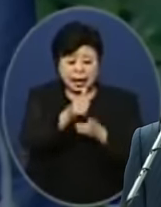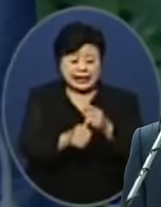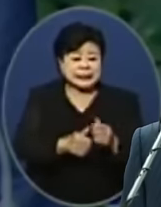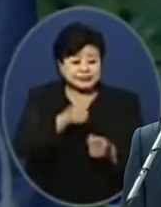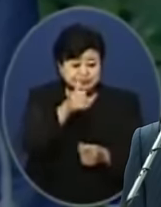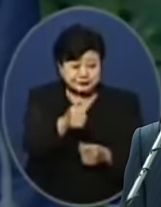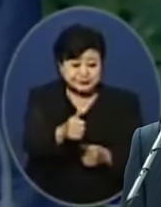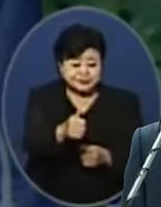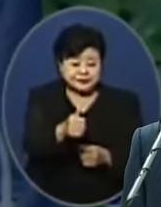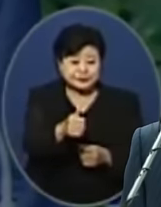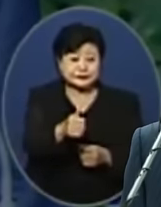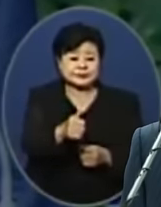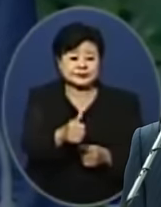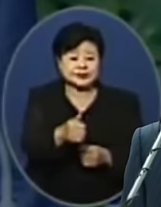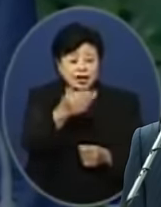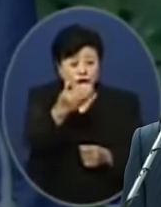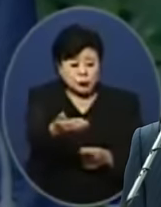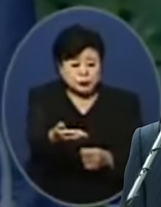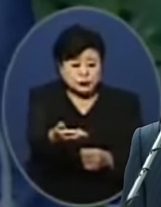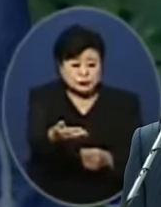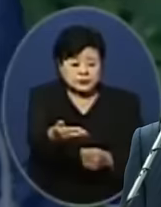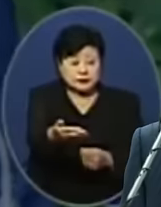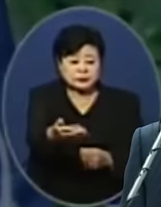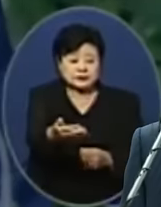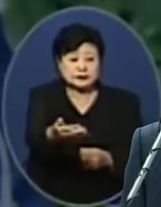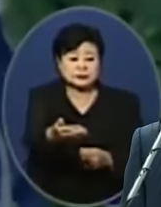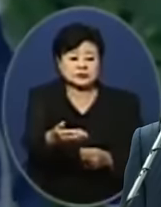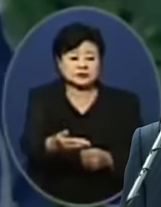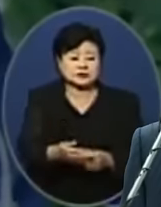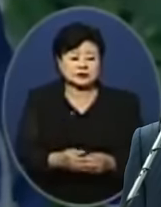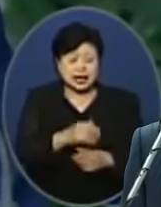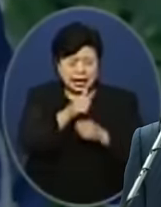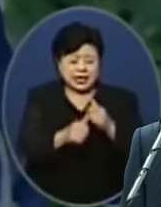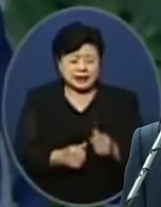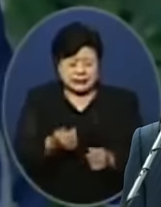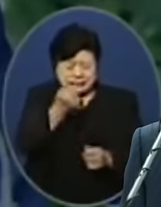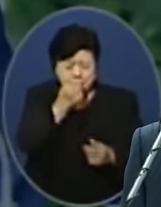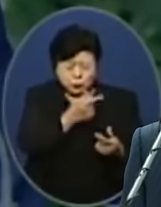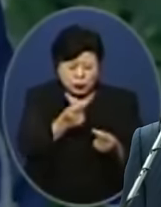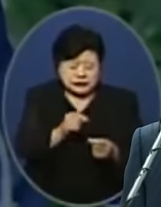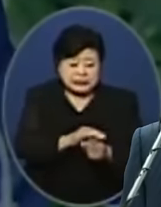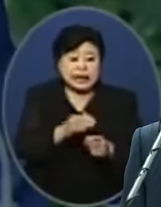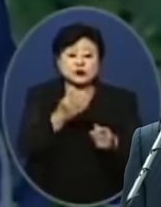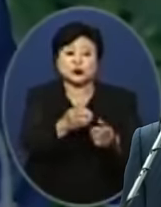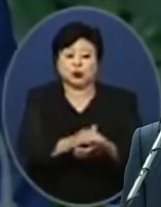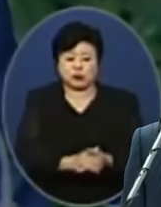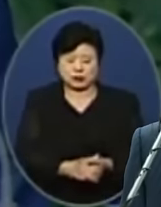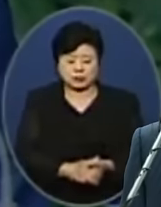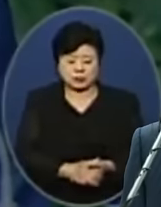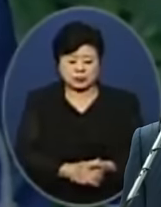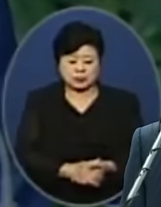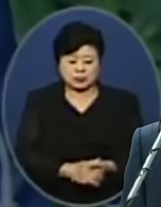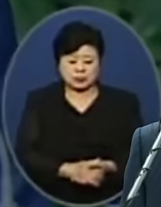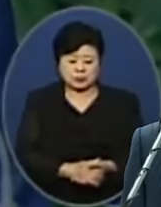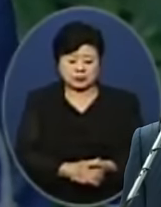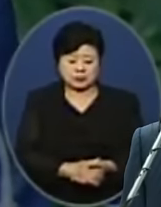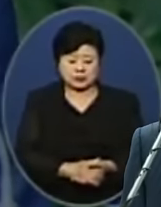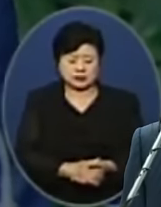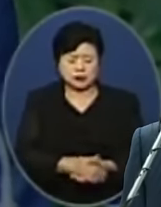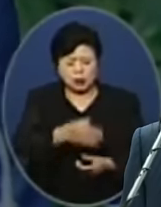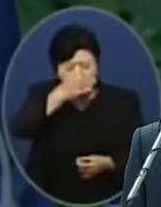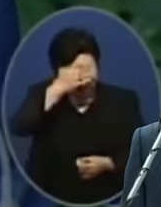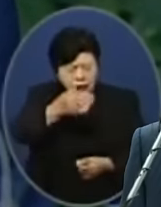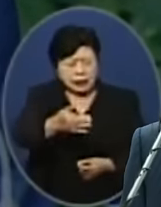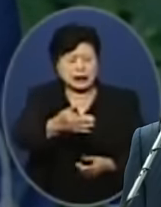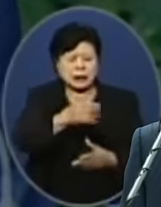하나님은 여러분을 당신의 생명처럼 사랑하신 것입니다. 황공하기 짝이